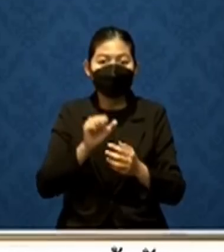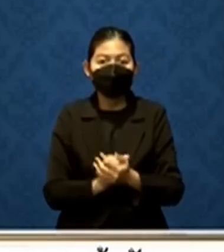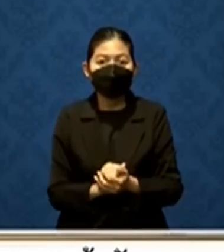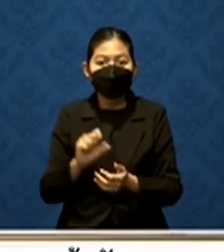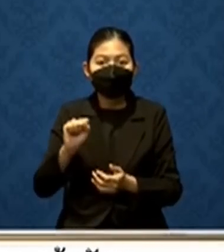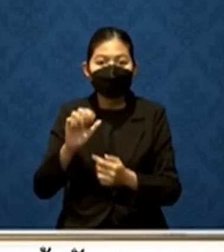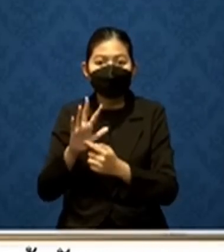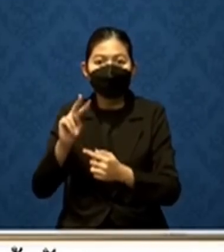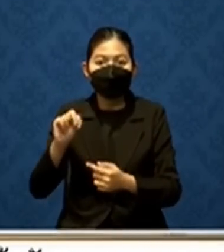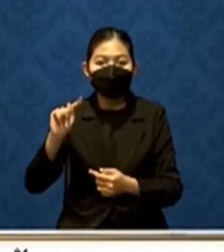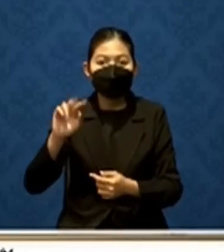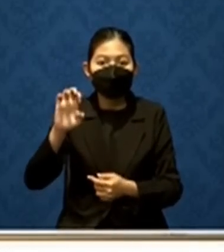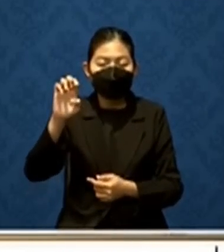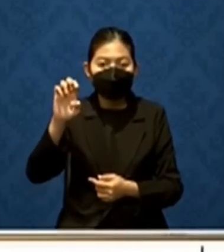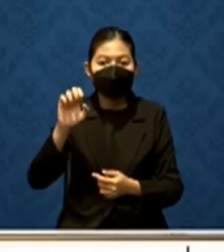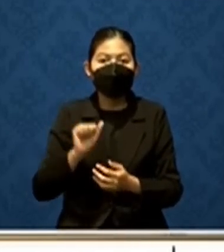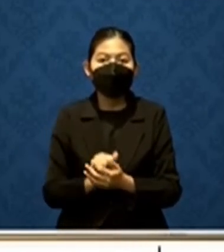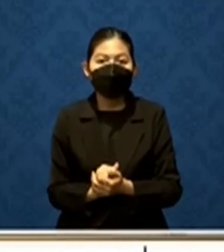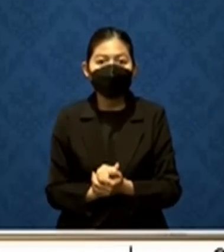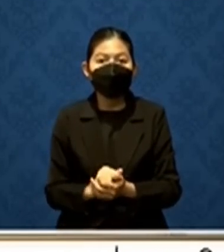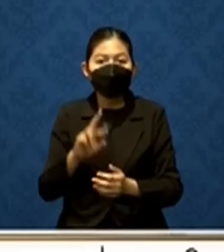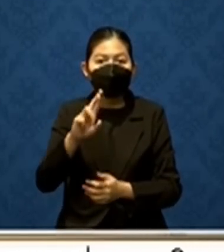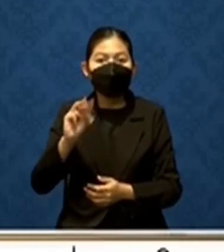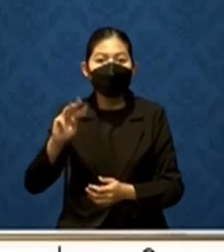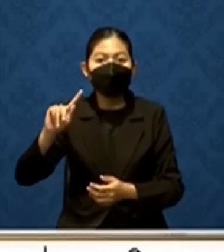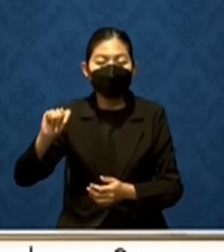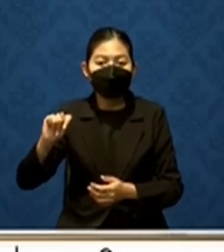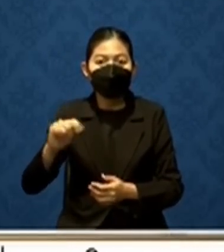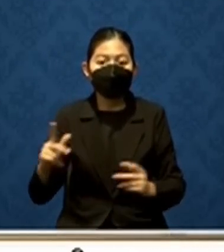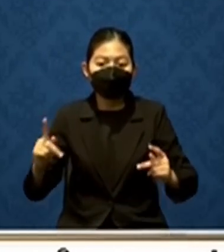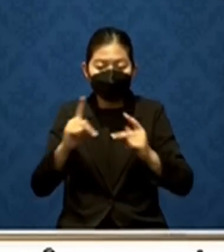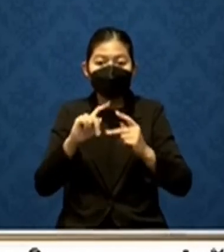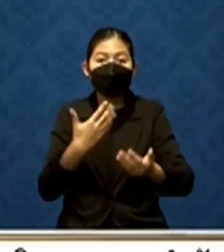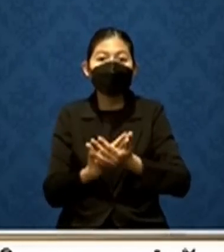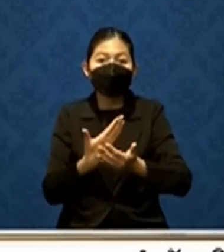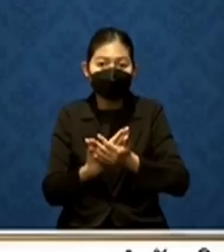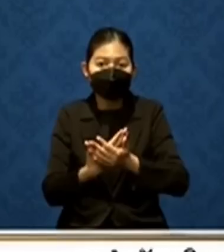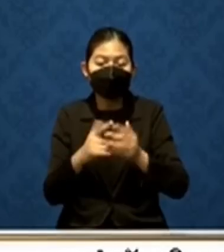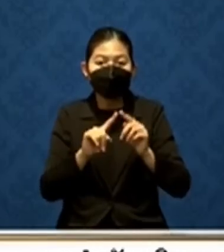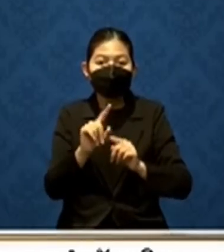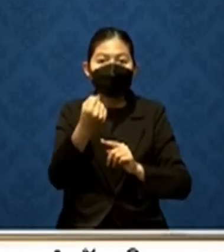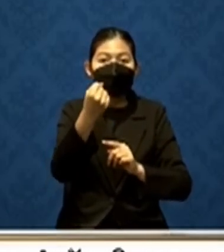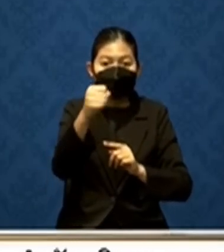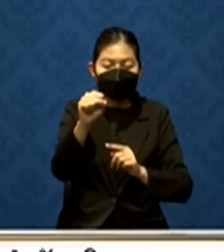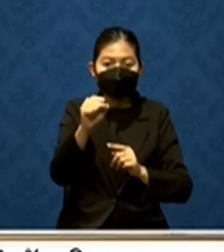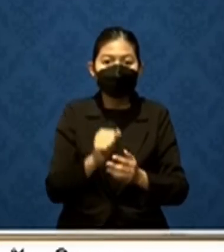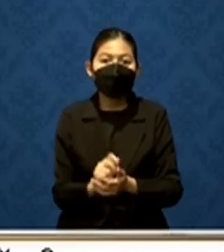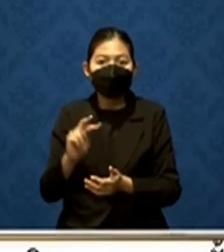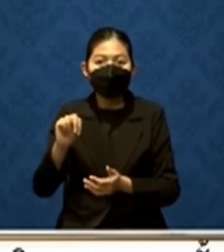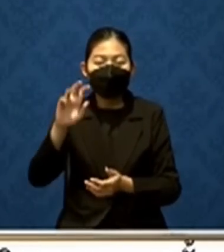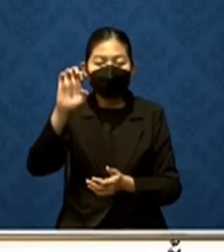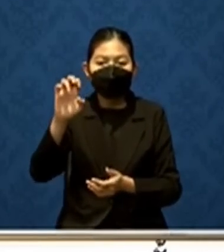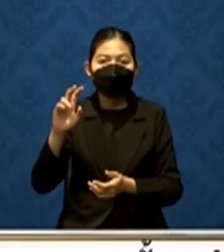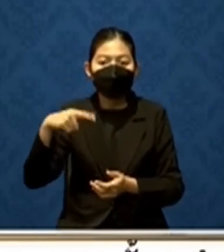สันติพร้อมพัฒน์แต่ก็ทำ REช่วยว่าการกระทรวงการคลัง 10นายนิพนธ์บุญญา